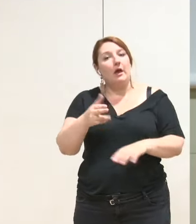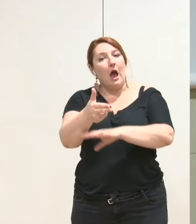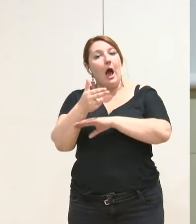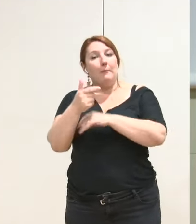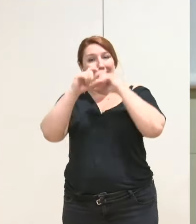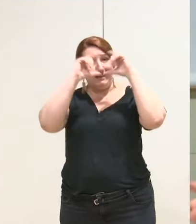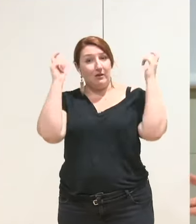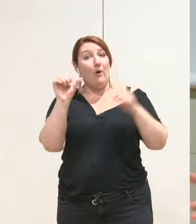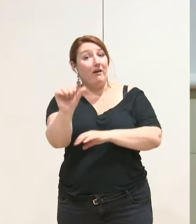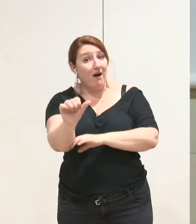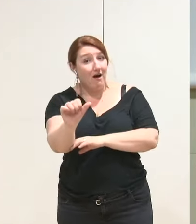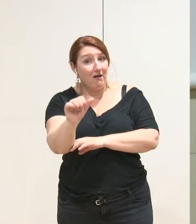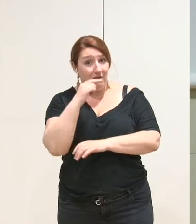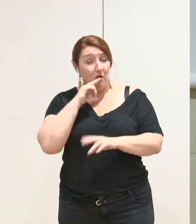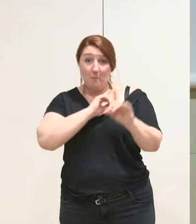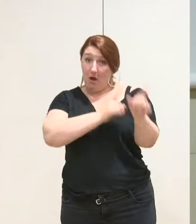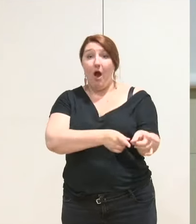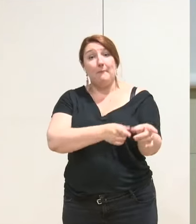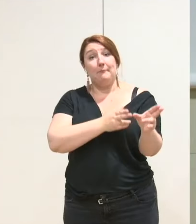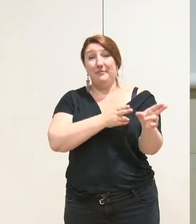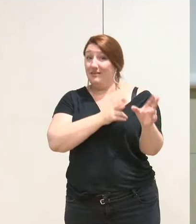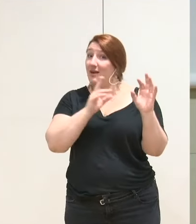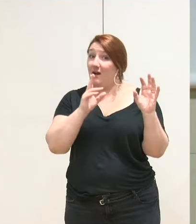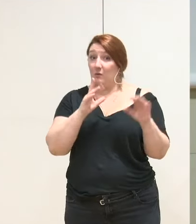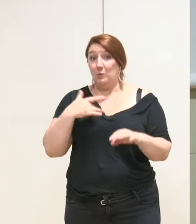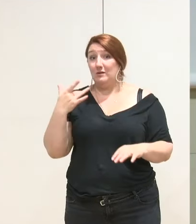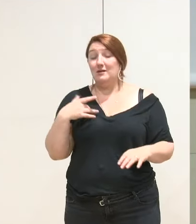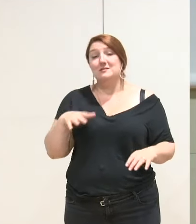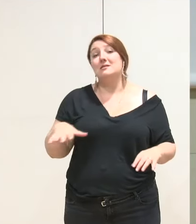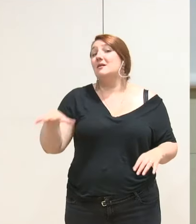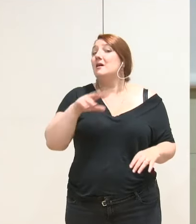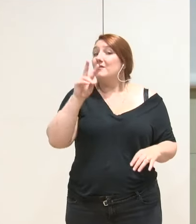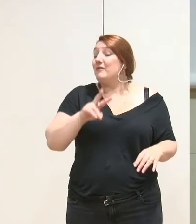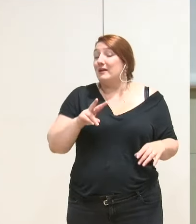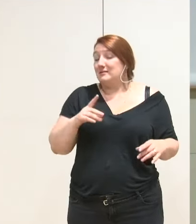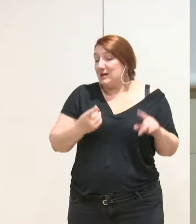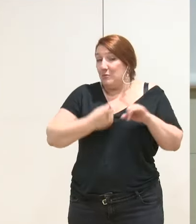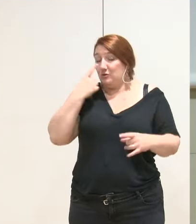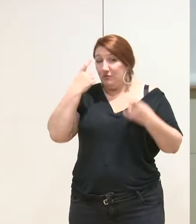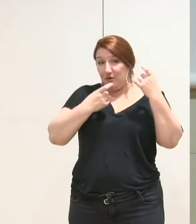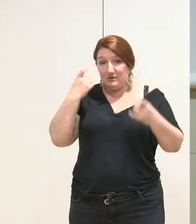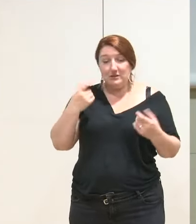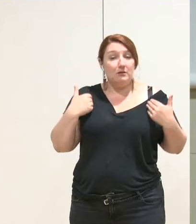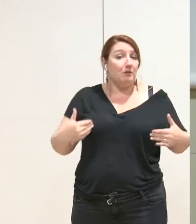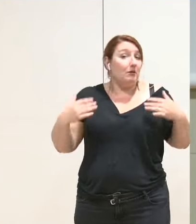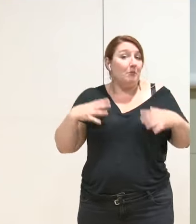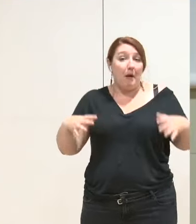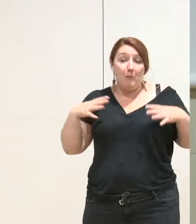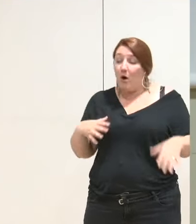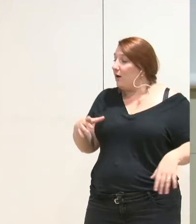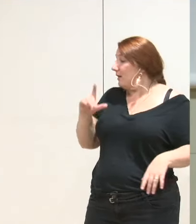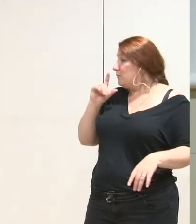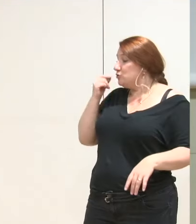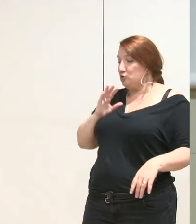armes de guerre qui sont utilisées la question qu'on doit se poser immédiatement derrière et je suis désolé ça n'est ni ellisa Martin ni Éric Piol